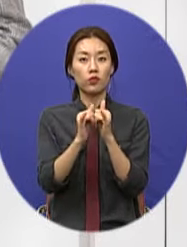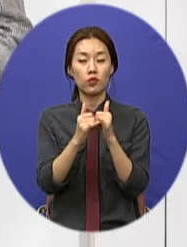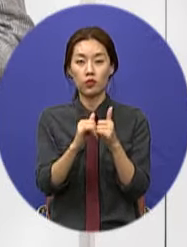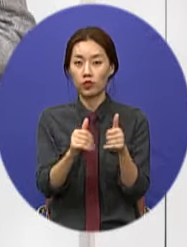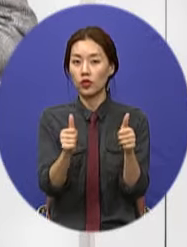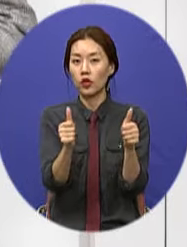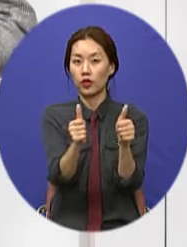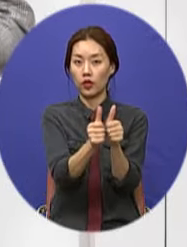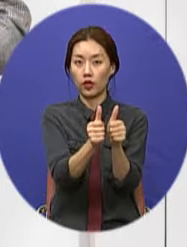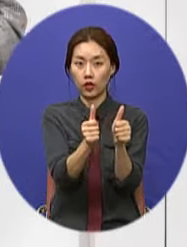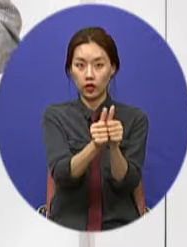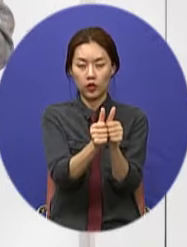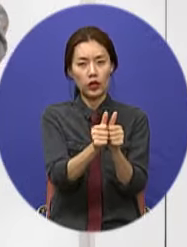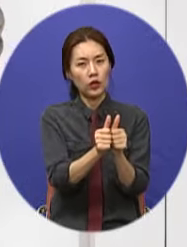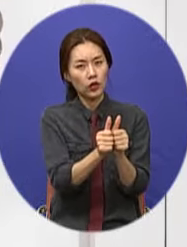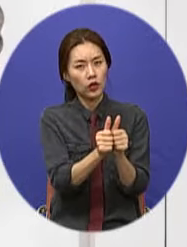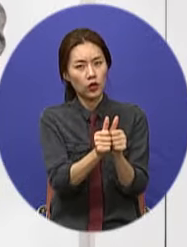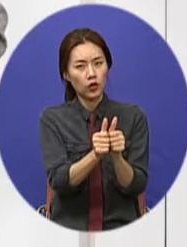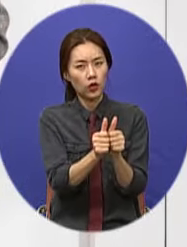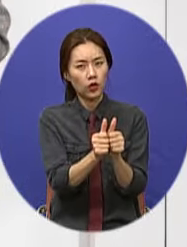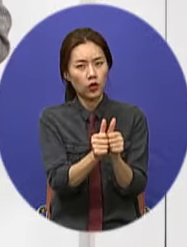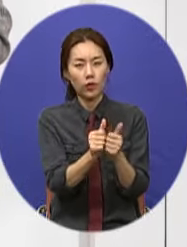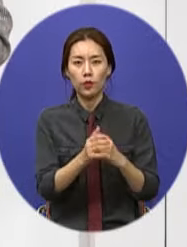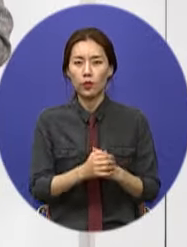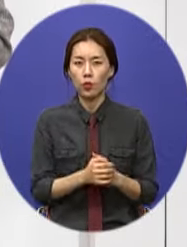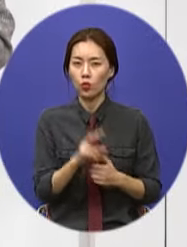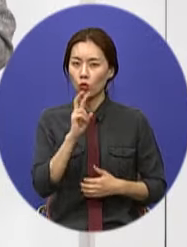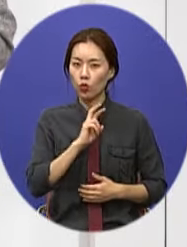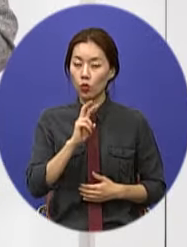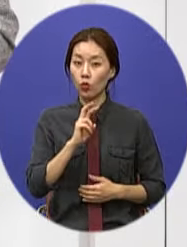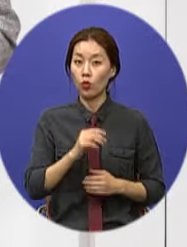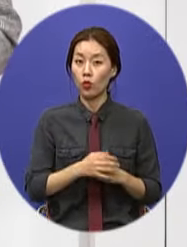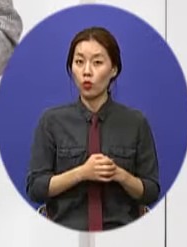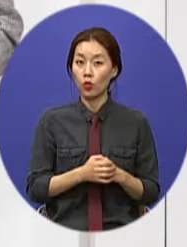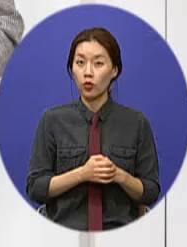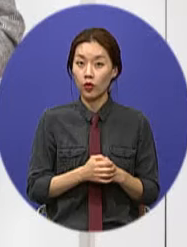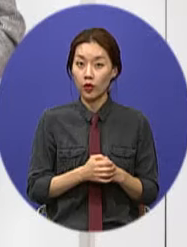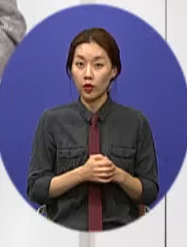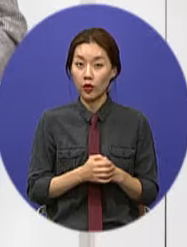사나이. 아, 네, 뭔지 알겠어요?